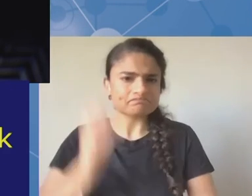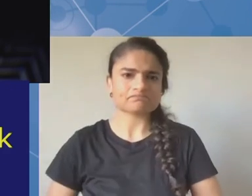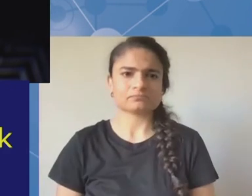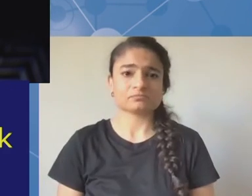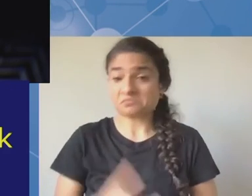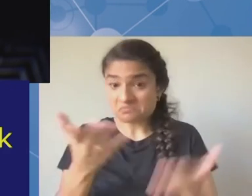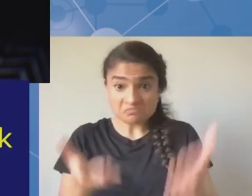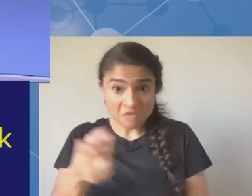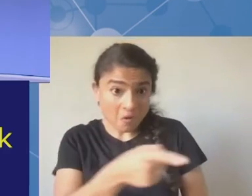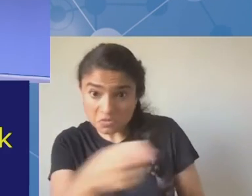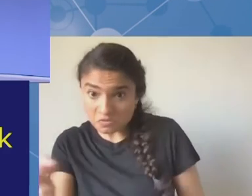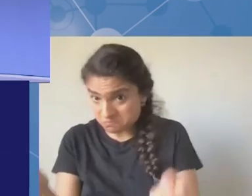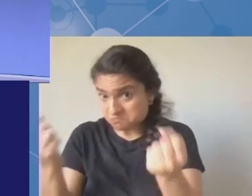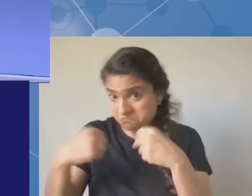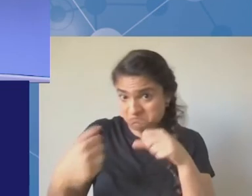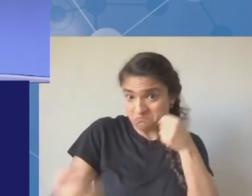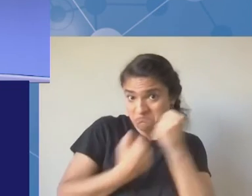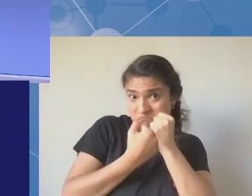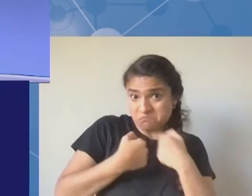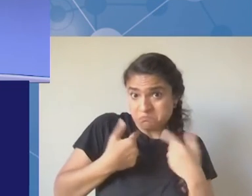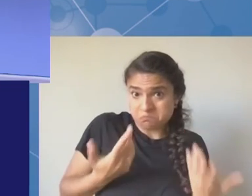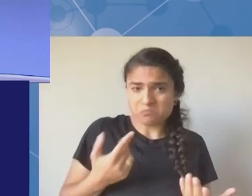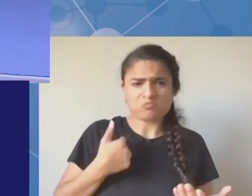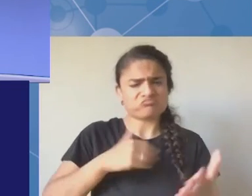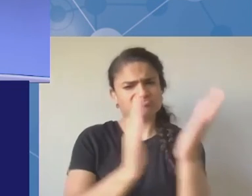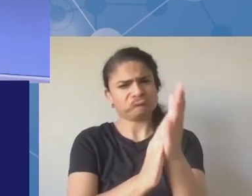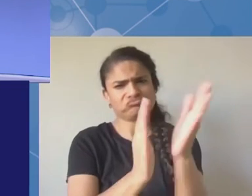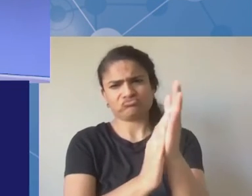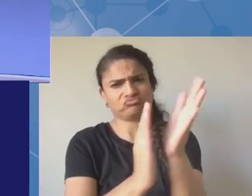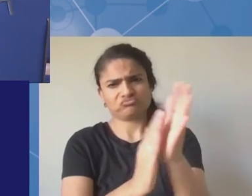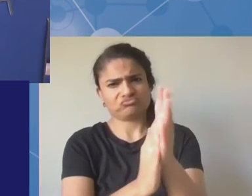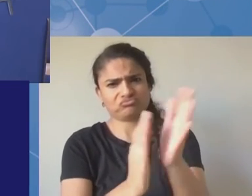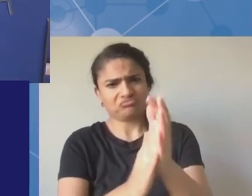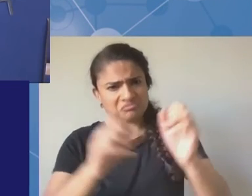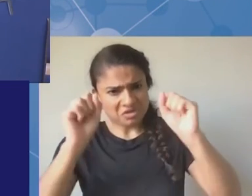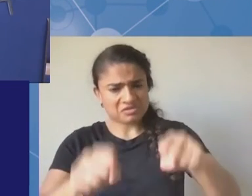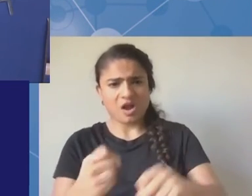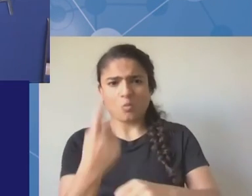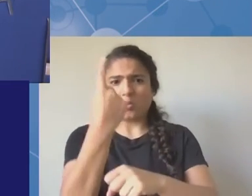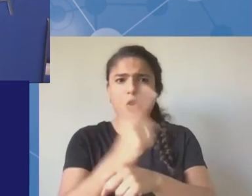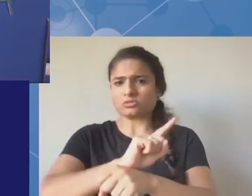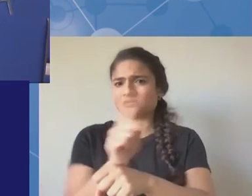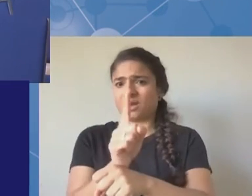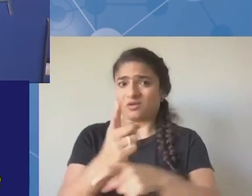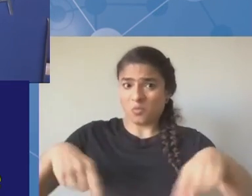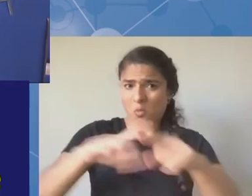делают, переходит в реальные изменения в миру, и тогда я прошу